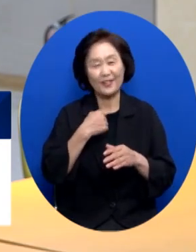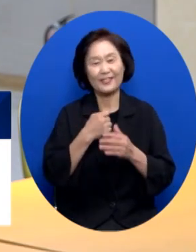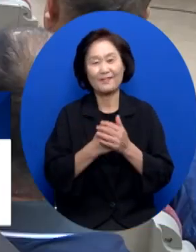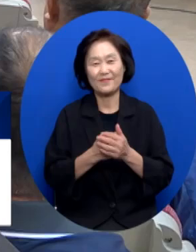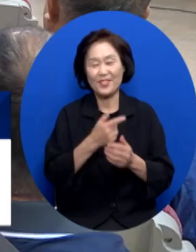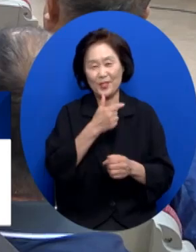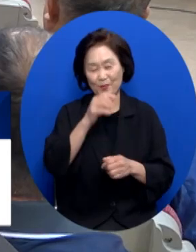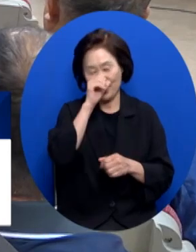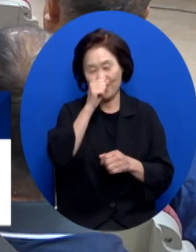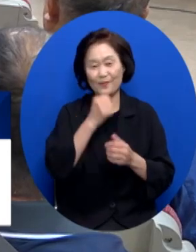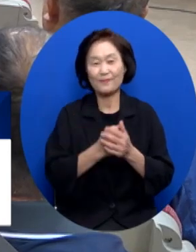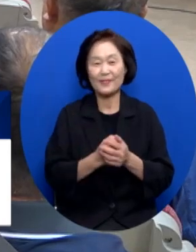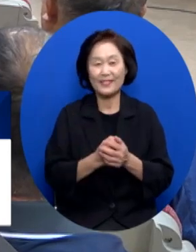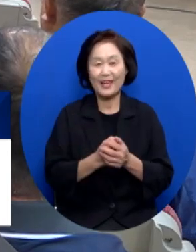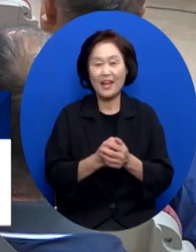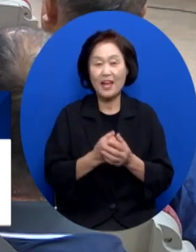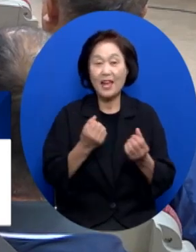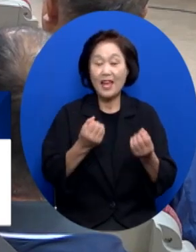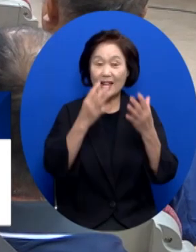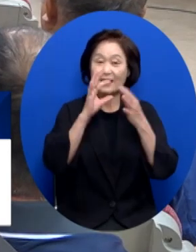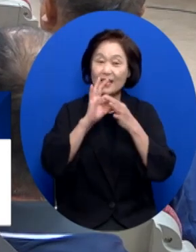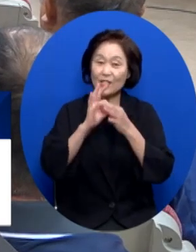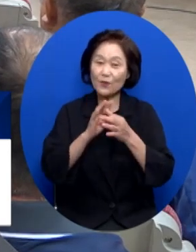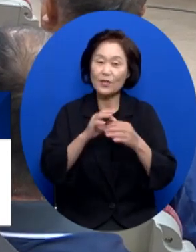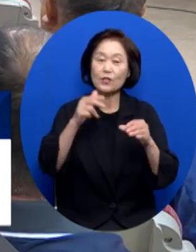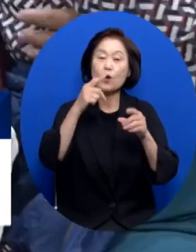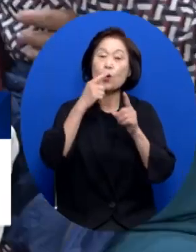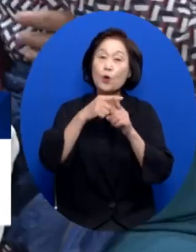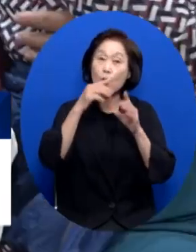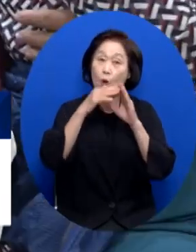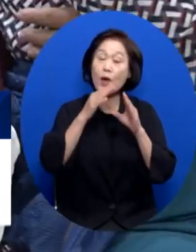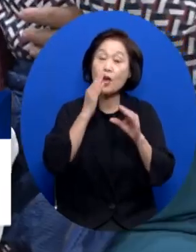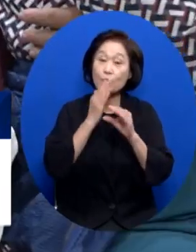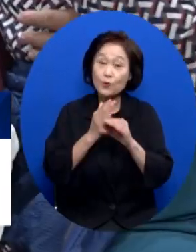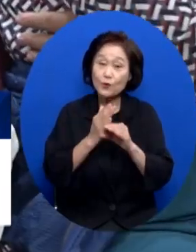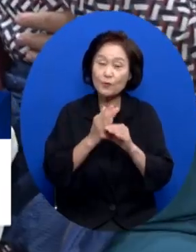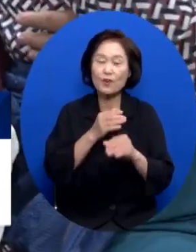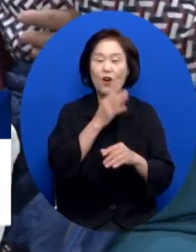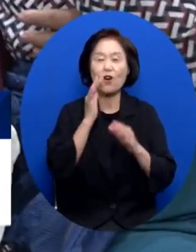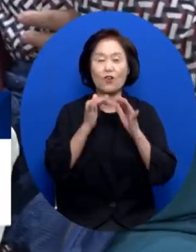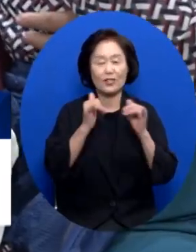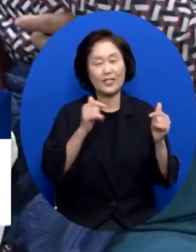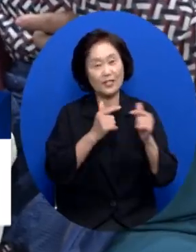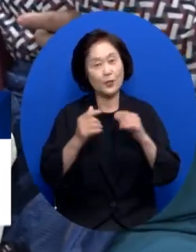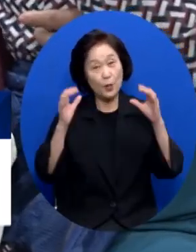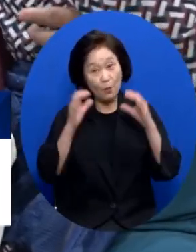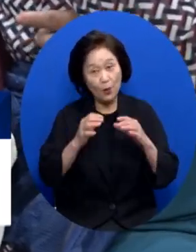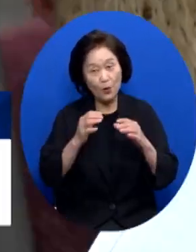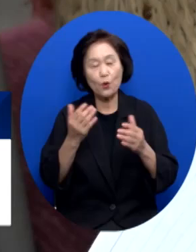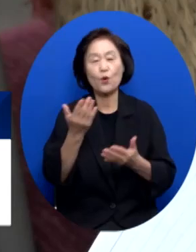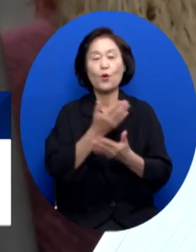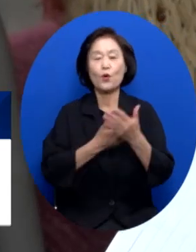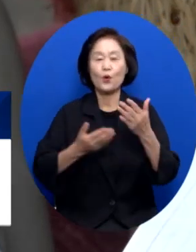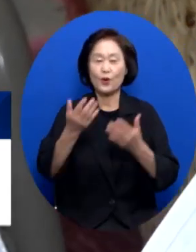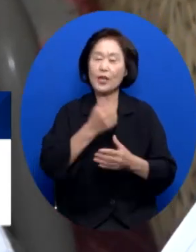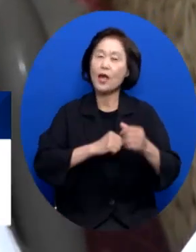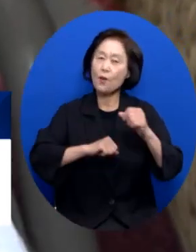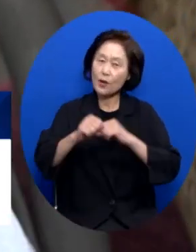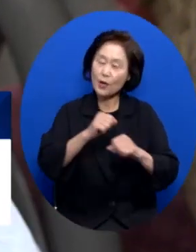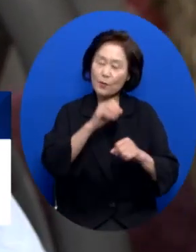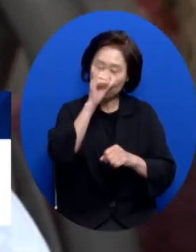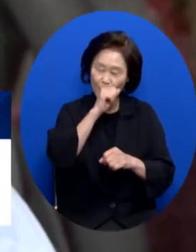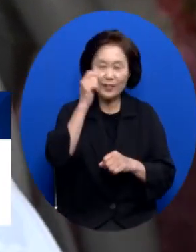좋습니다. 이 행사를 통해서 교회를 중심으로 우리 어르신들이 모이고 또 교제하고 활동했으면